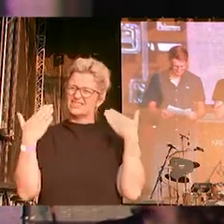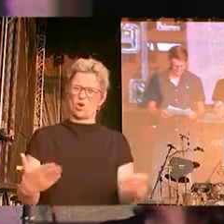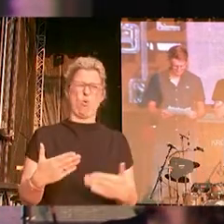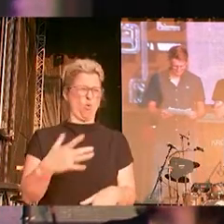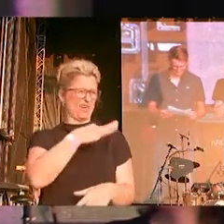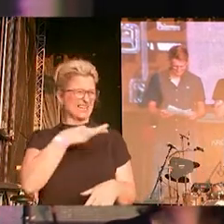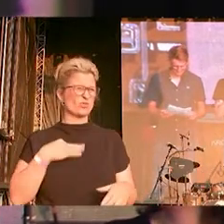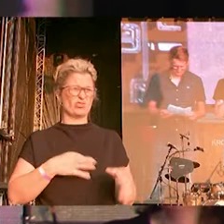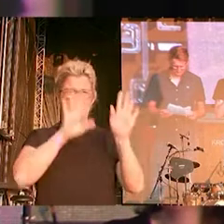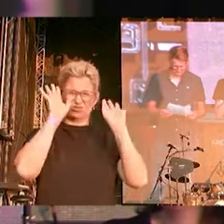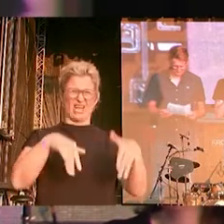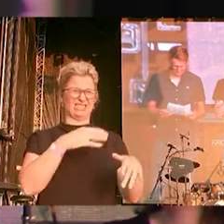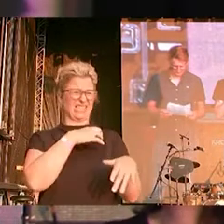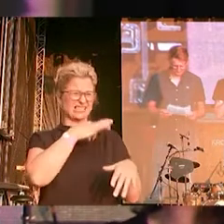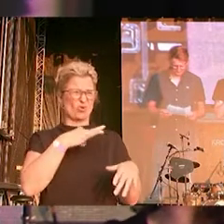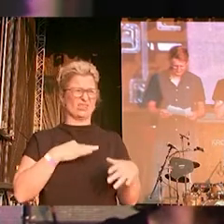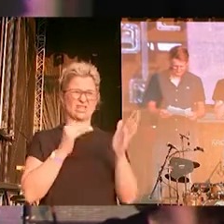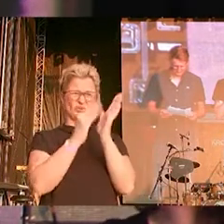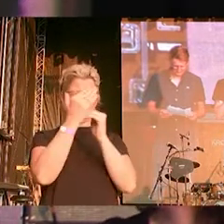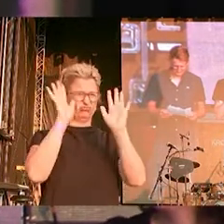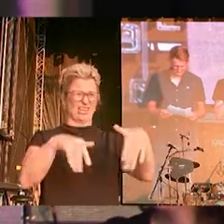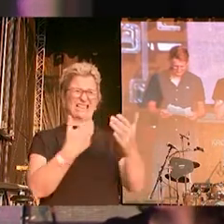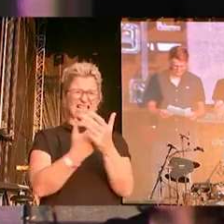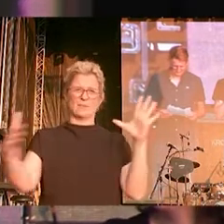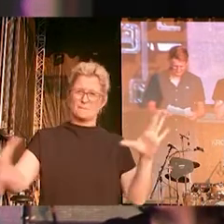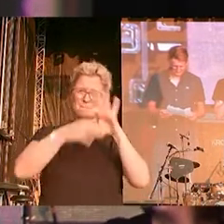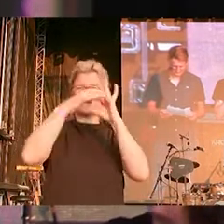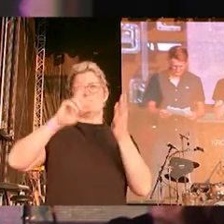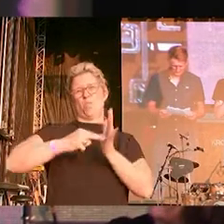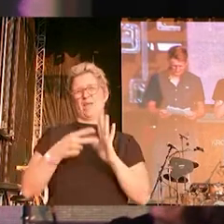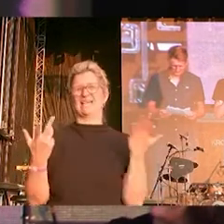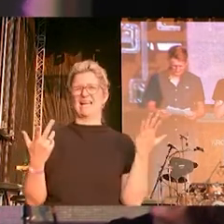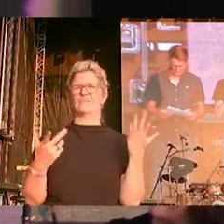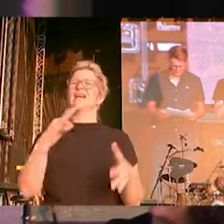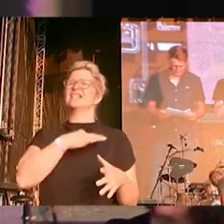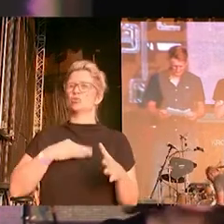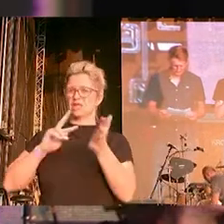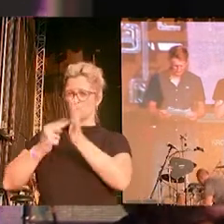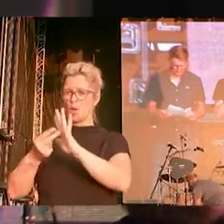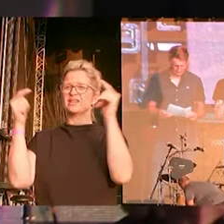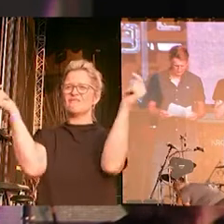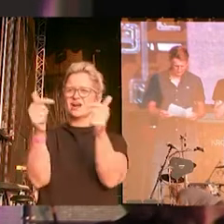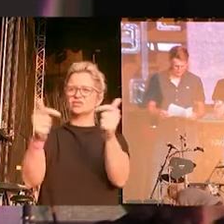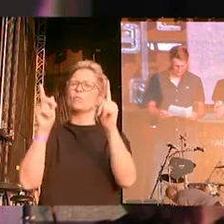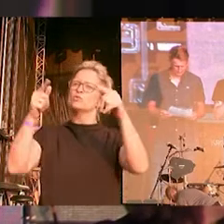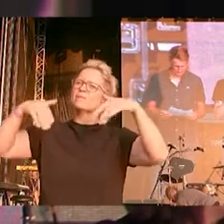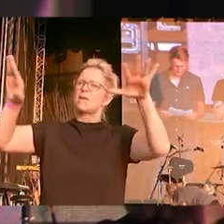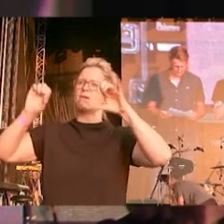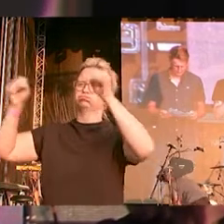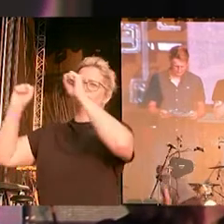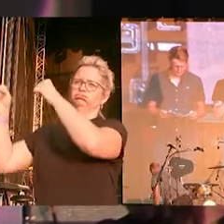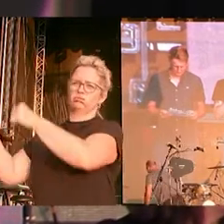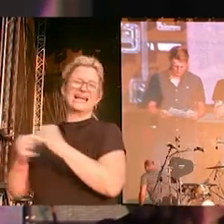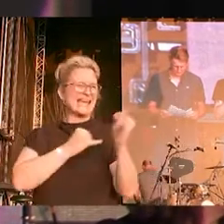Gesundheit zeigen, dass Gesundheit eine politische Frage ist. Gesundheitspolitik und Versorgung müssen mehr leisten als die Behandlung